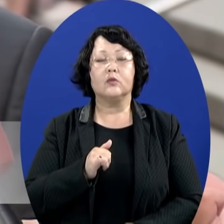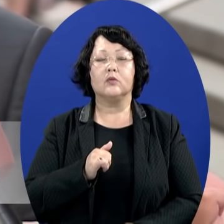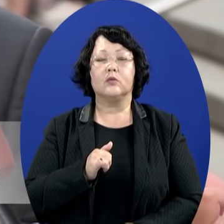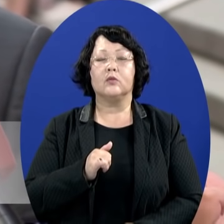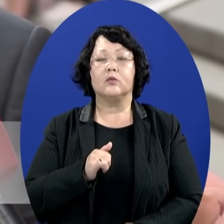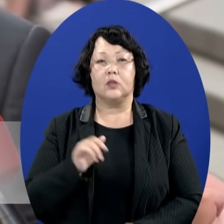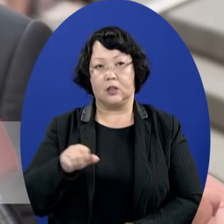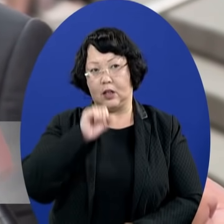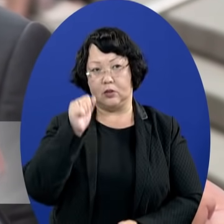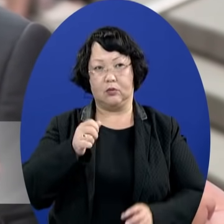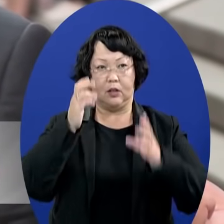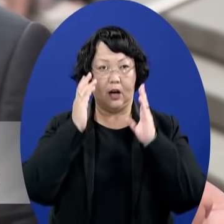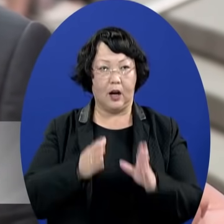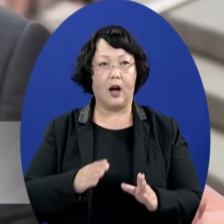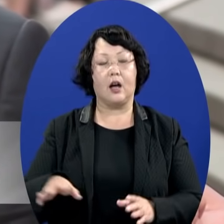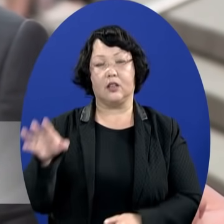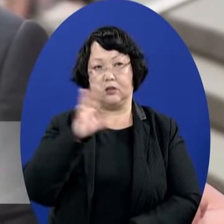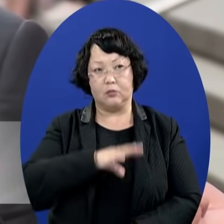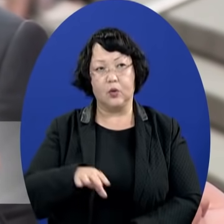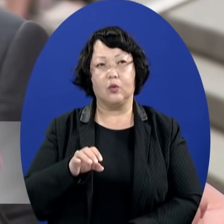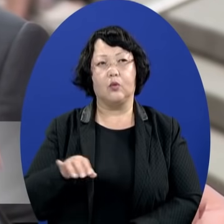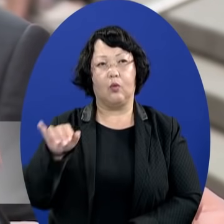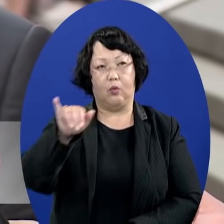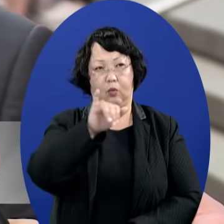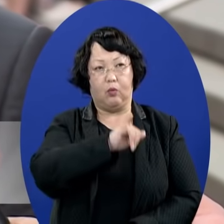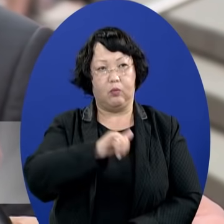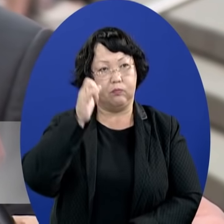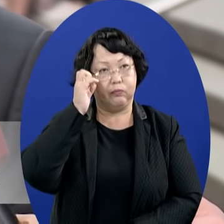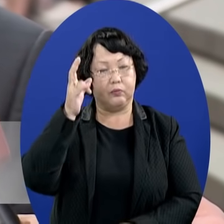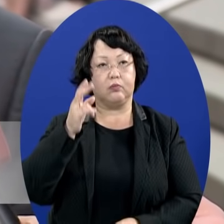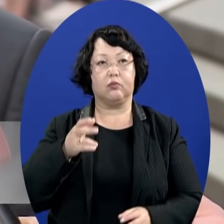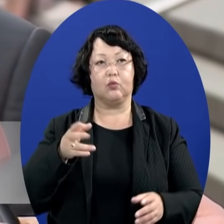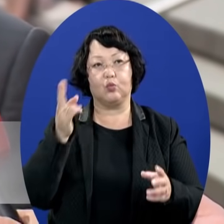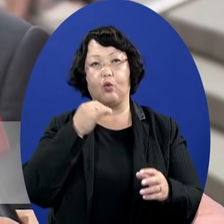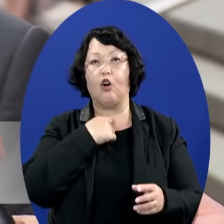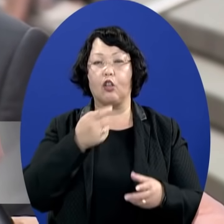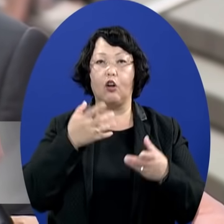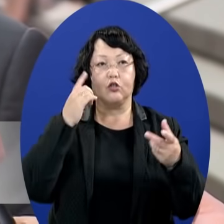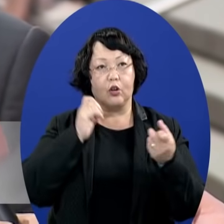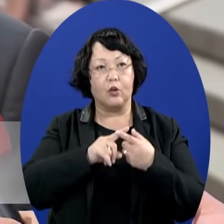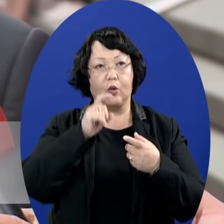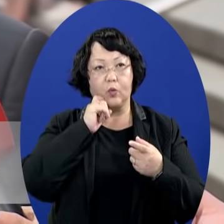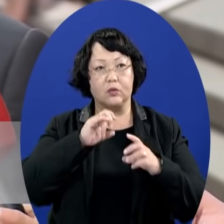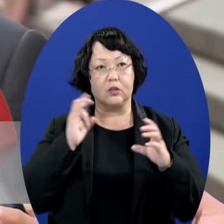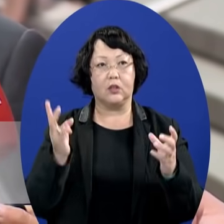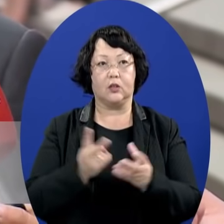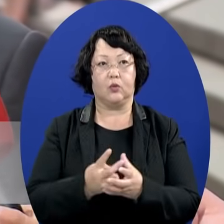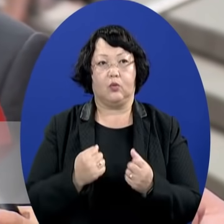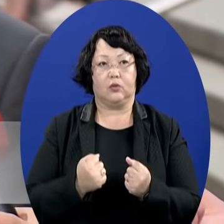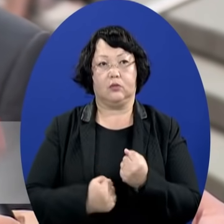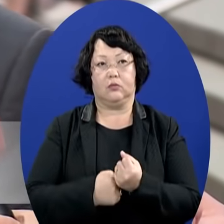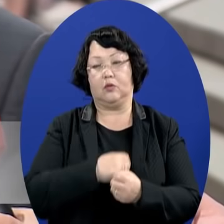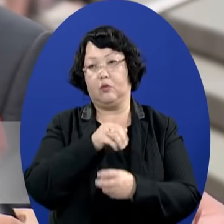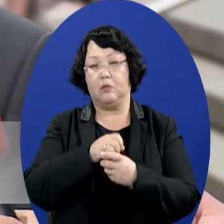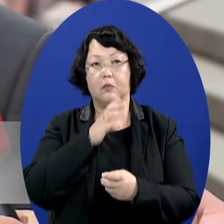асуудалд анхаарлаа хандуулж нийт одоо улс орнуудын тэргүүлэгчтэй бол бас дуу хоолой нэгтгэж ийшээ хүч нэмэгдэж байгаад бол бас баяртай байна